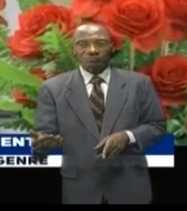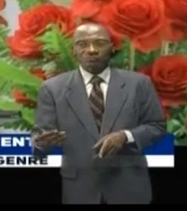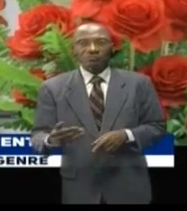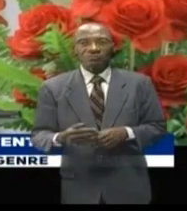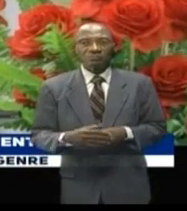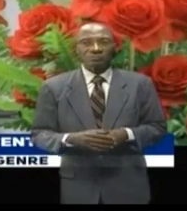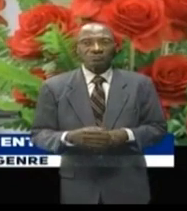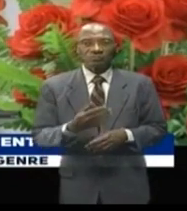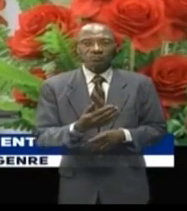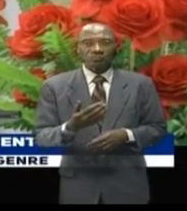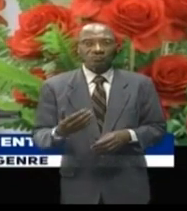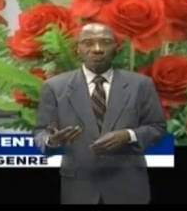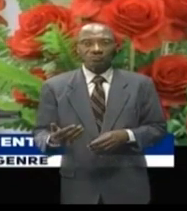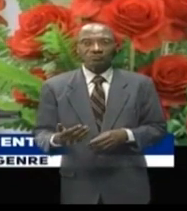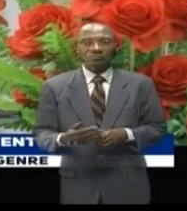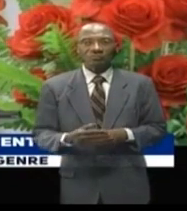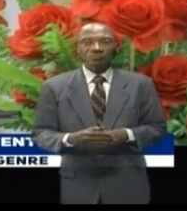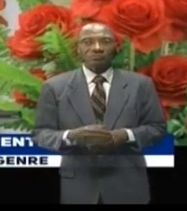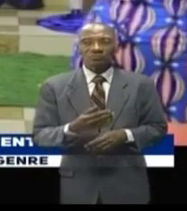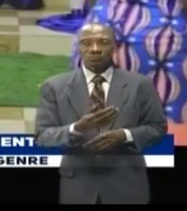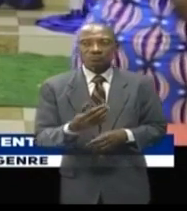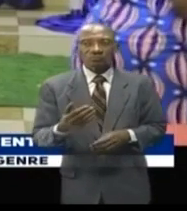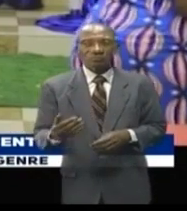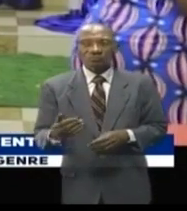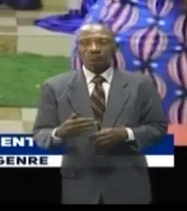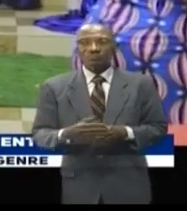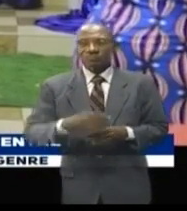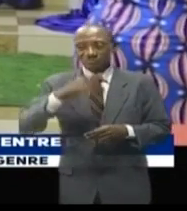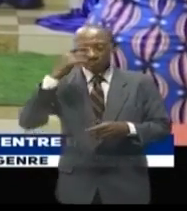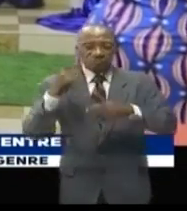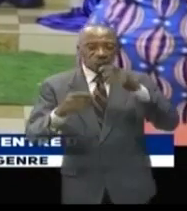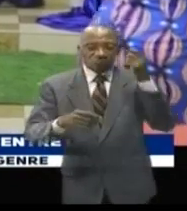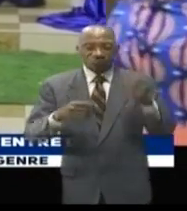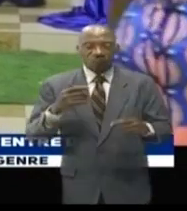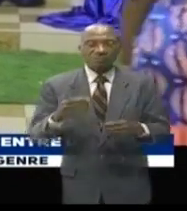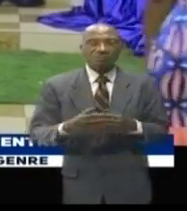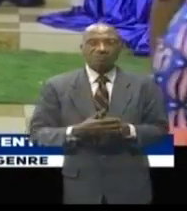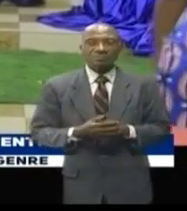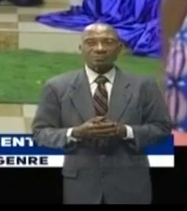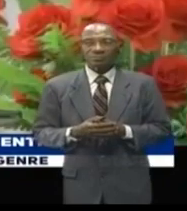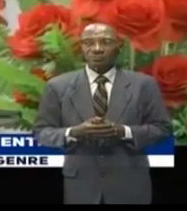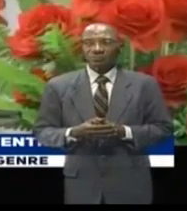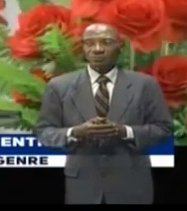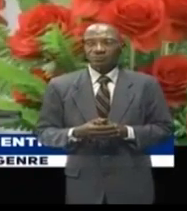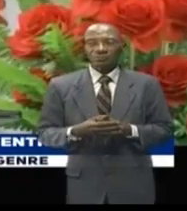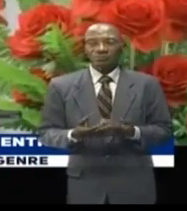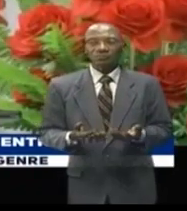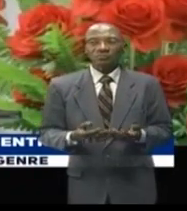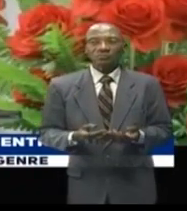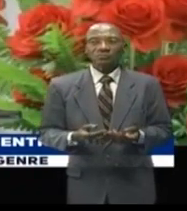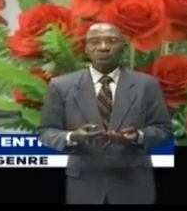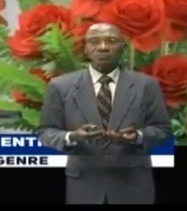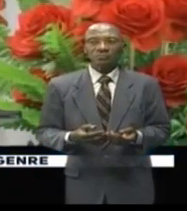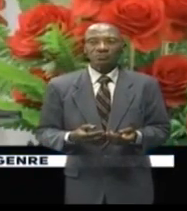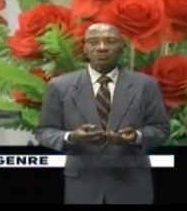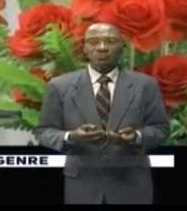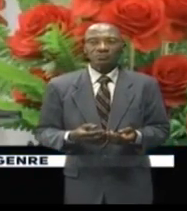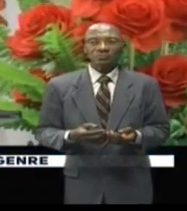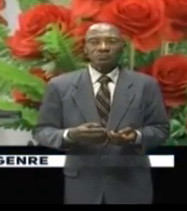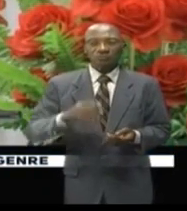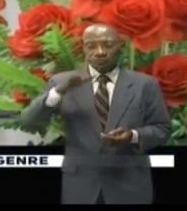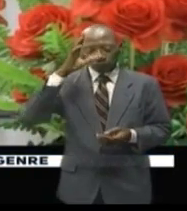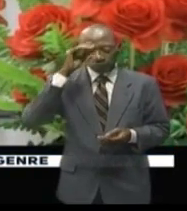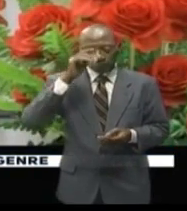qu'on verse prendre aux hommes aujourd'hui c'est d'accepter de jouer aussi les rôles des partenaires